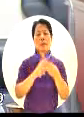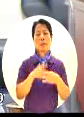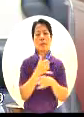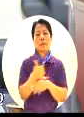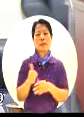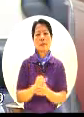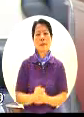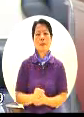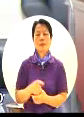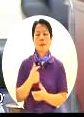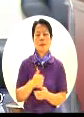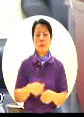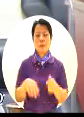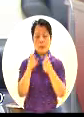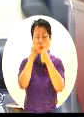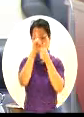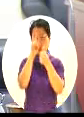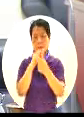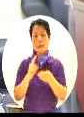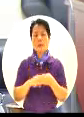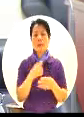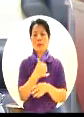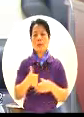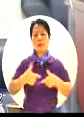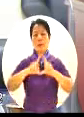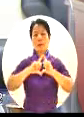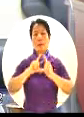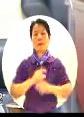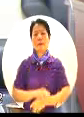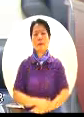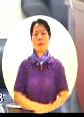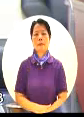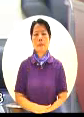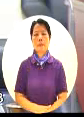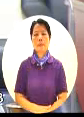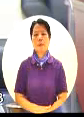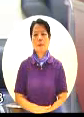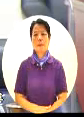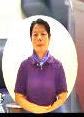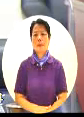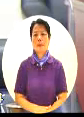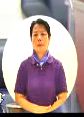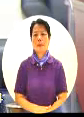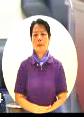会的许主委哈，来做一个答复啊，请答复。 哎，请答复。